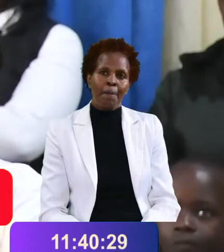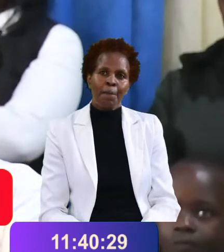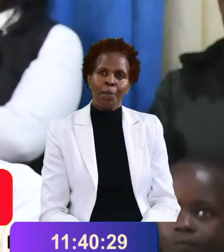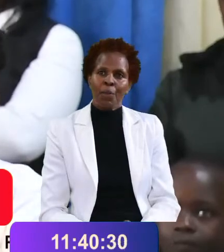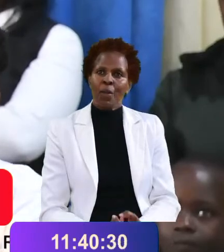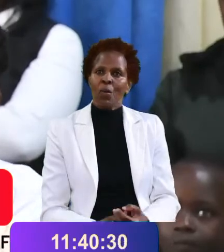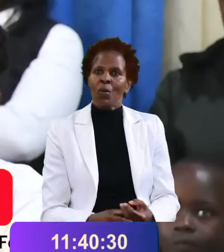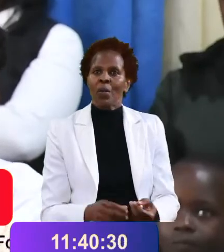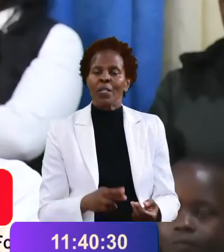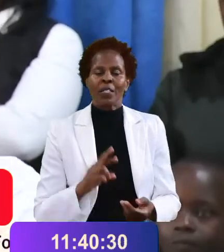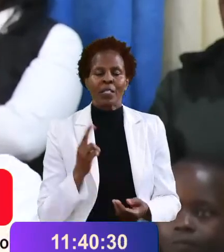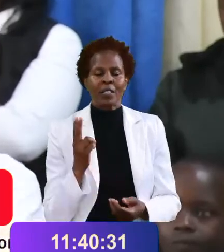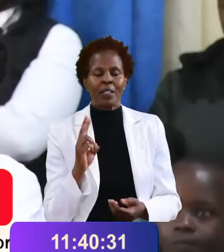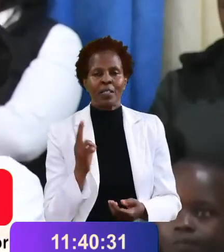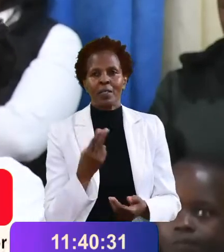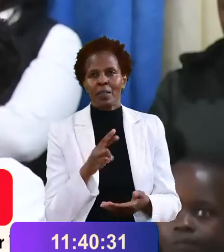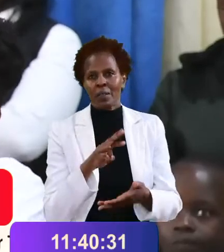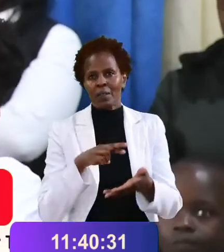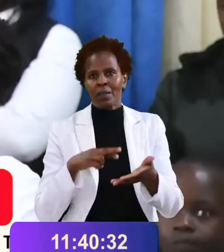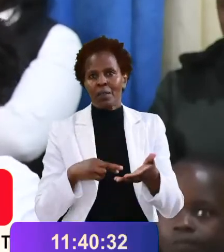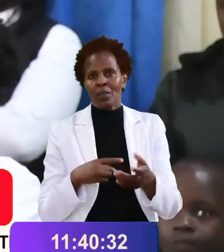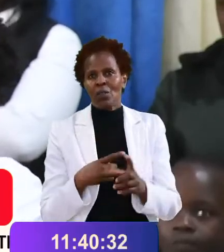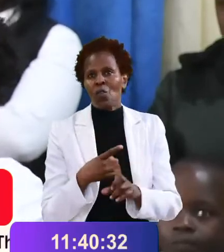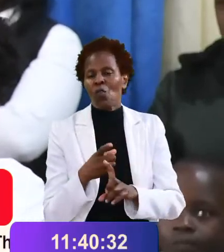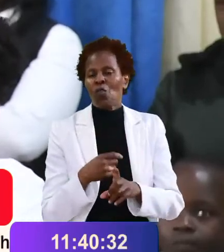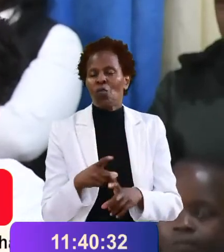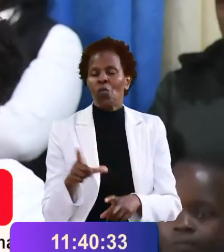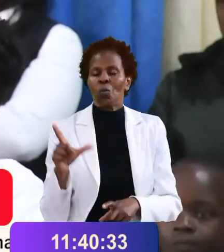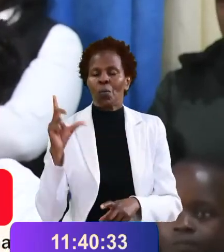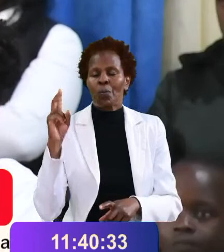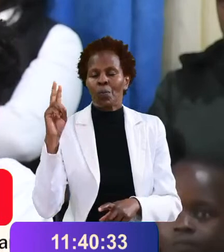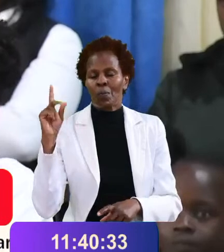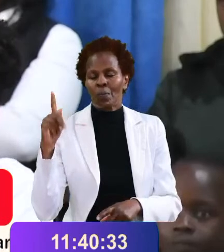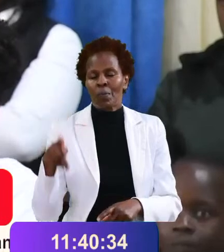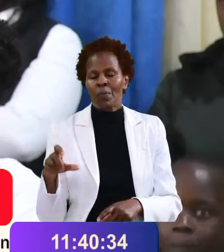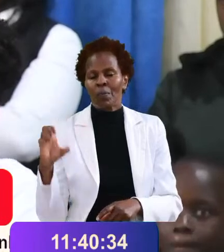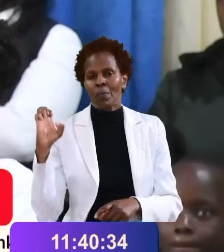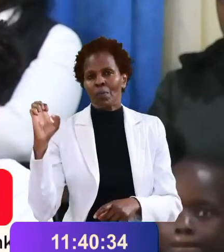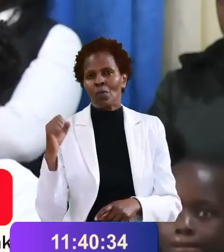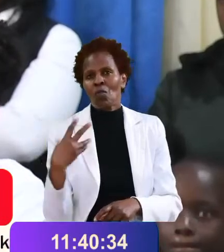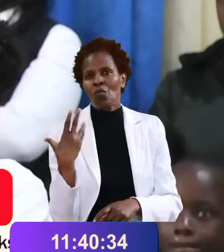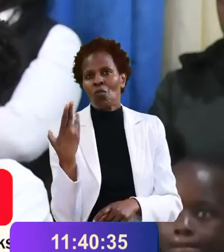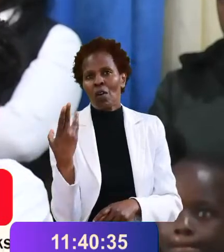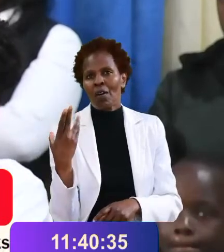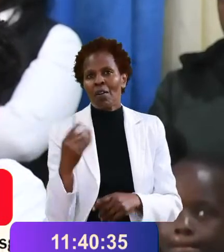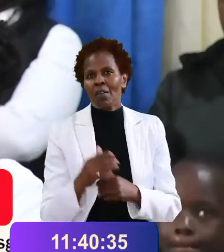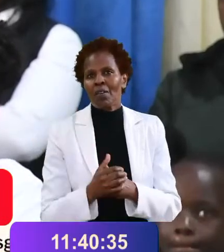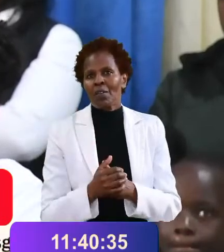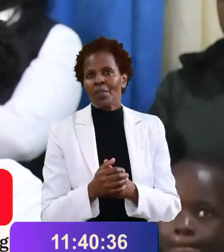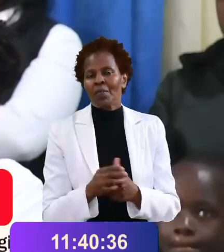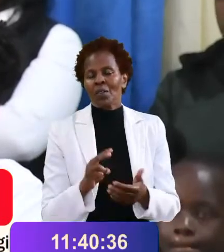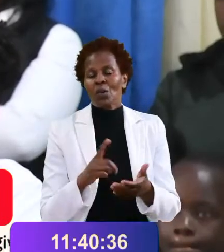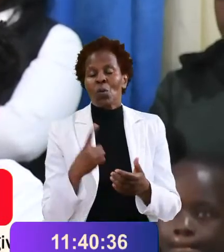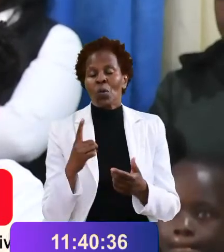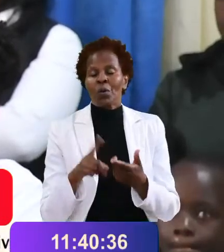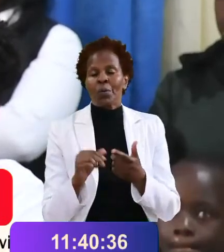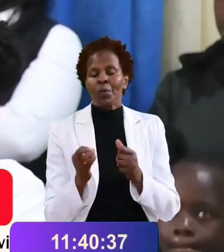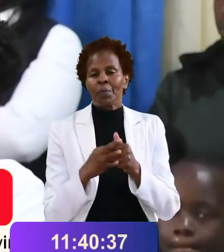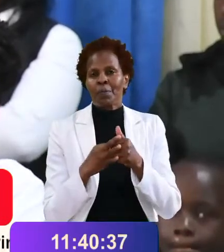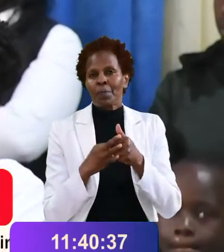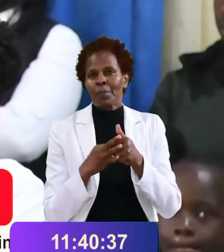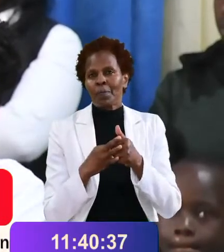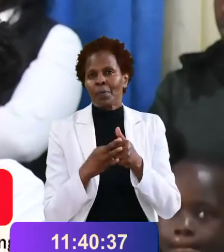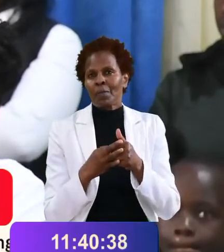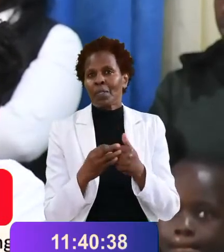Tunaenda kwenye somo letu la pili, linatoka kwenye kitabu cha Luka mlango wa 5 mstari wa 1 hadi 8.